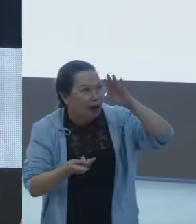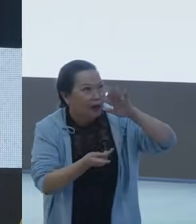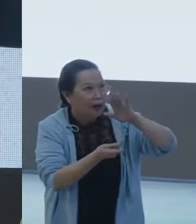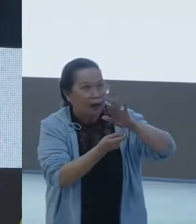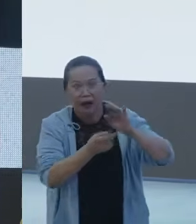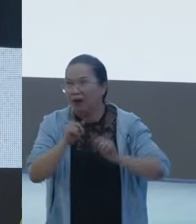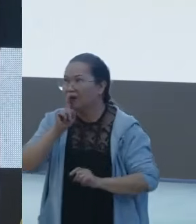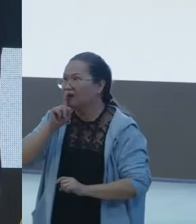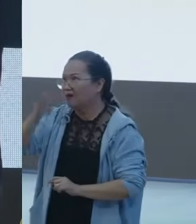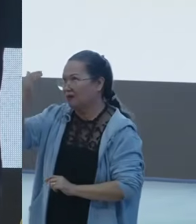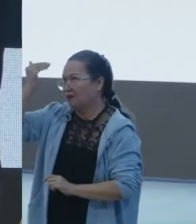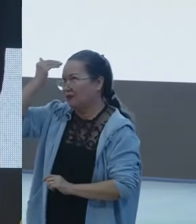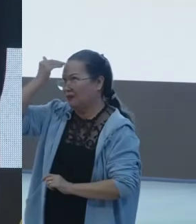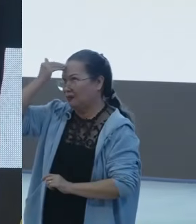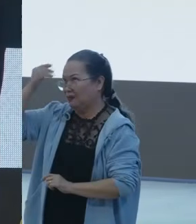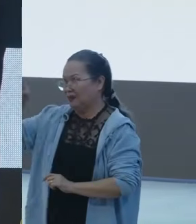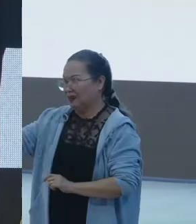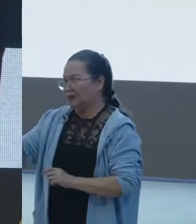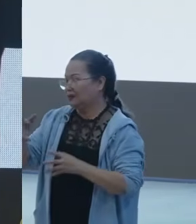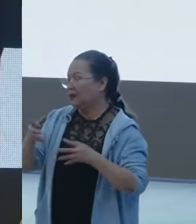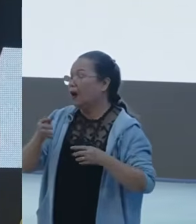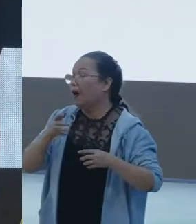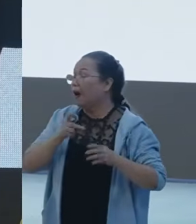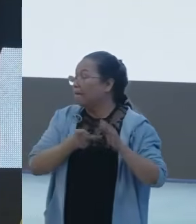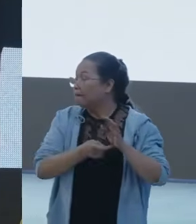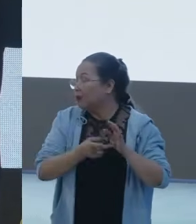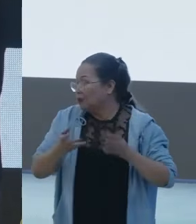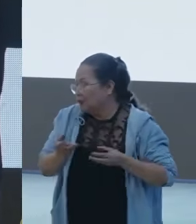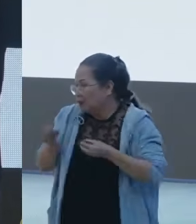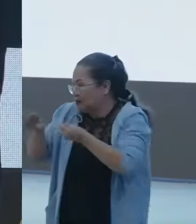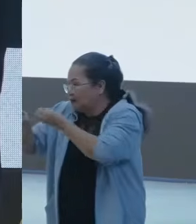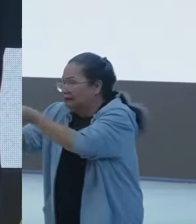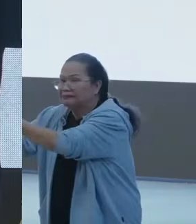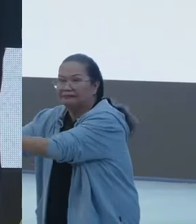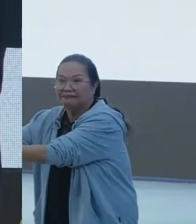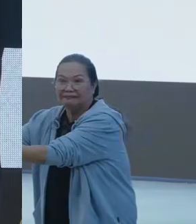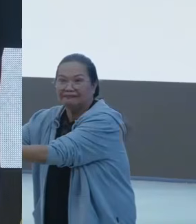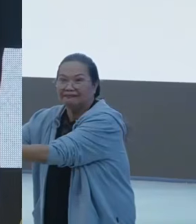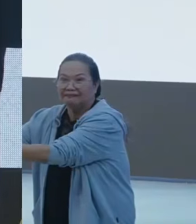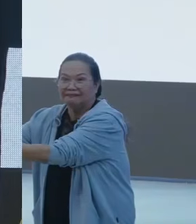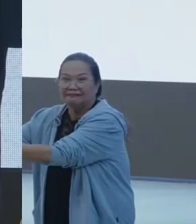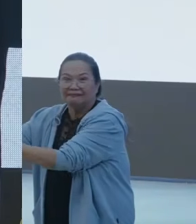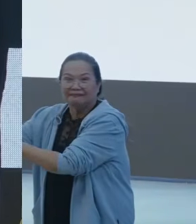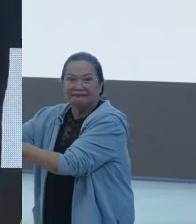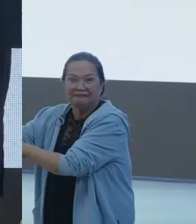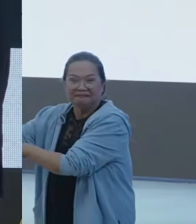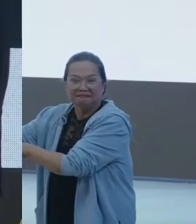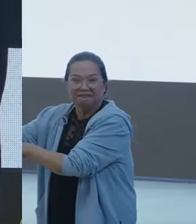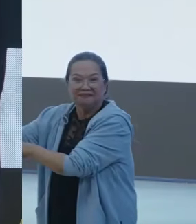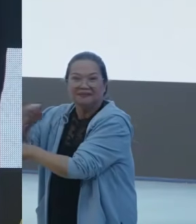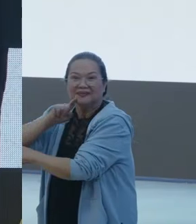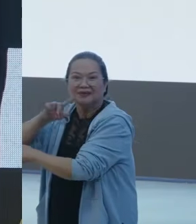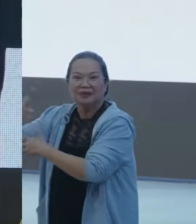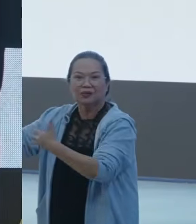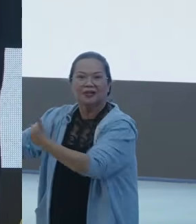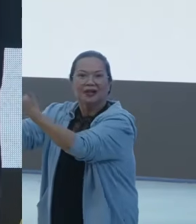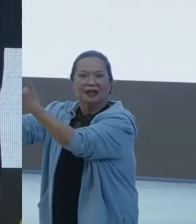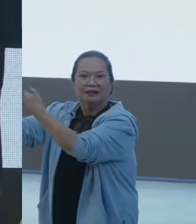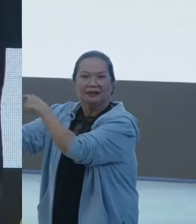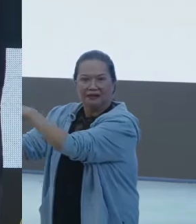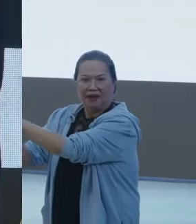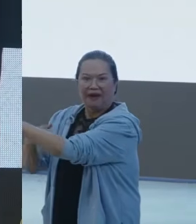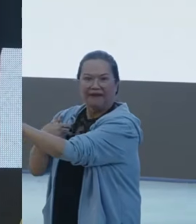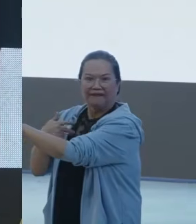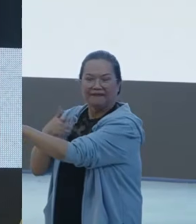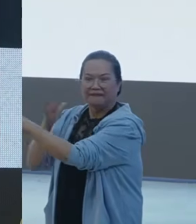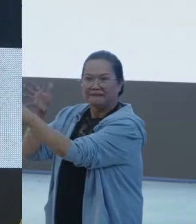truth, datapwat siya ang pinagbilinan nito. Isang lingkod na humaharap sa matinding hamon. Kasi iniwan